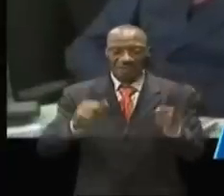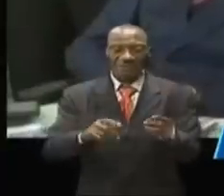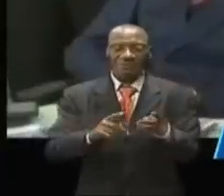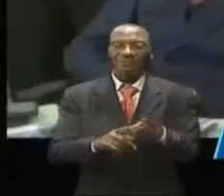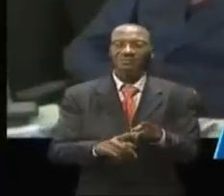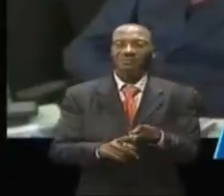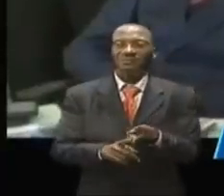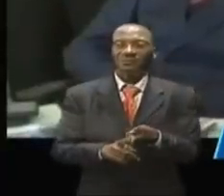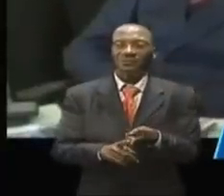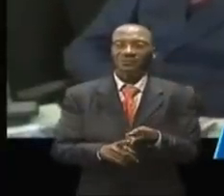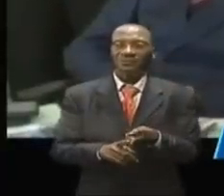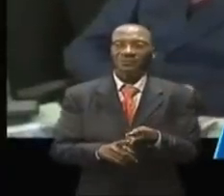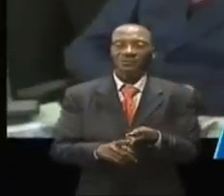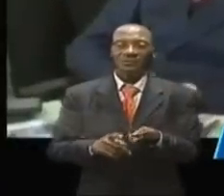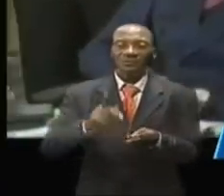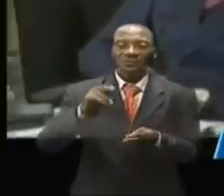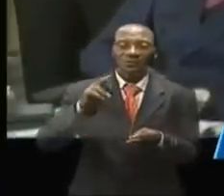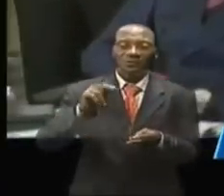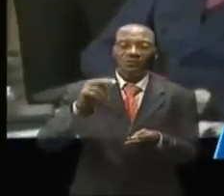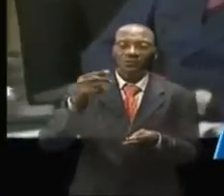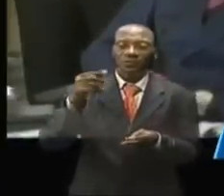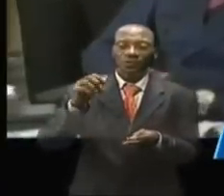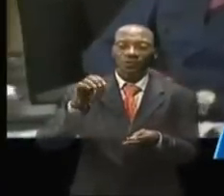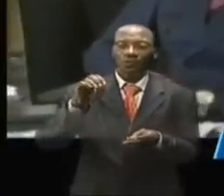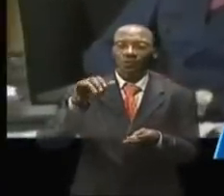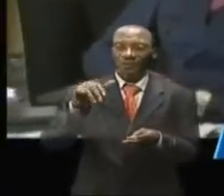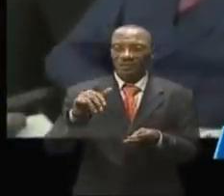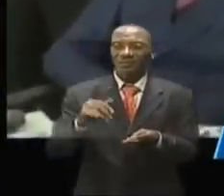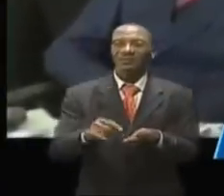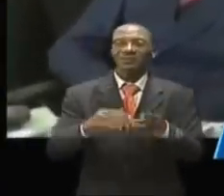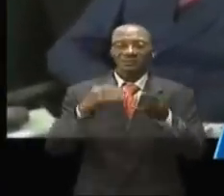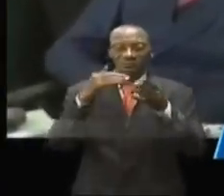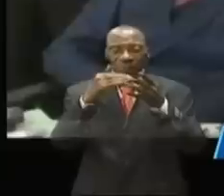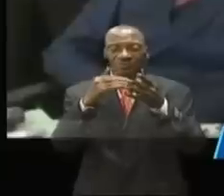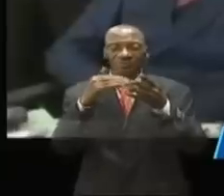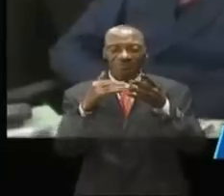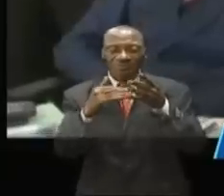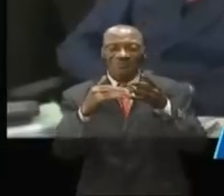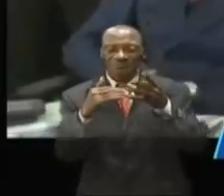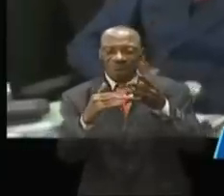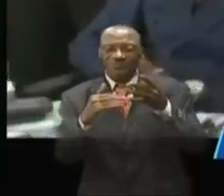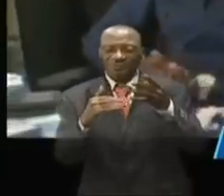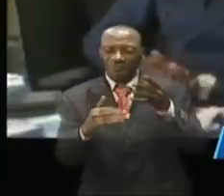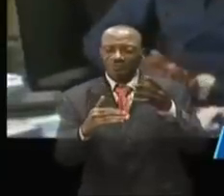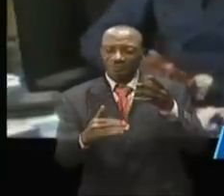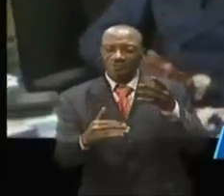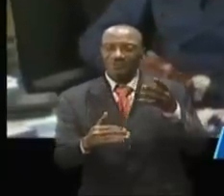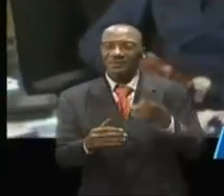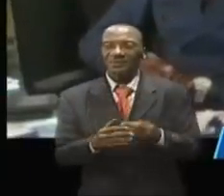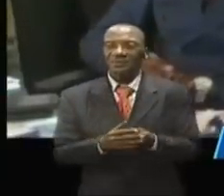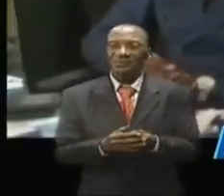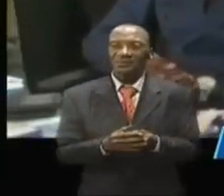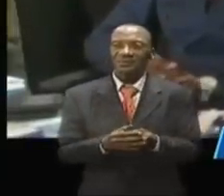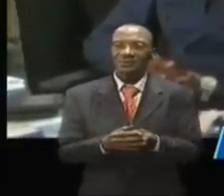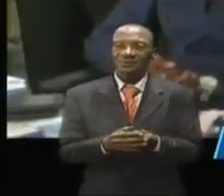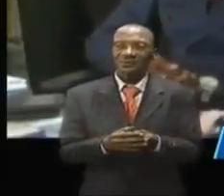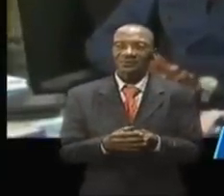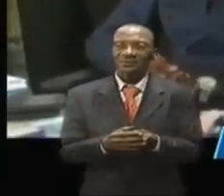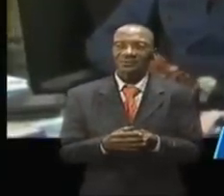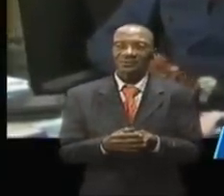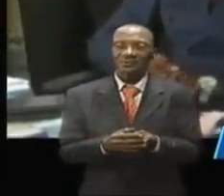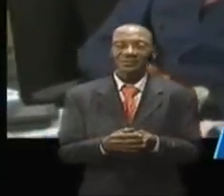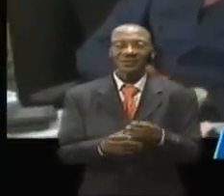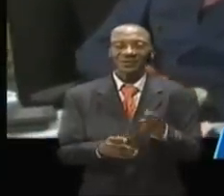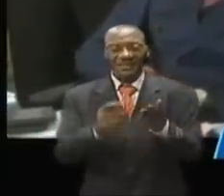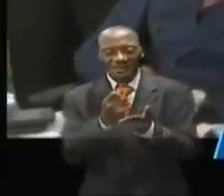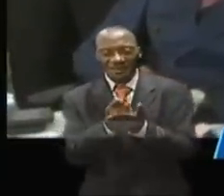suppléant Mbouimouteba, CDT, Kapinga Katolo, titulaire délégué, devient délégué du